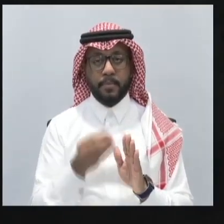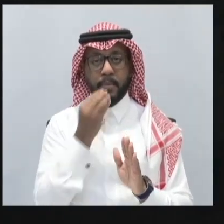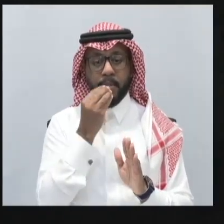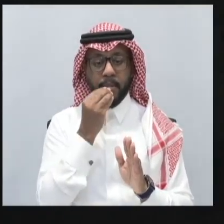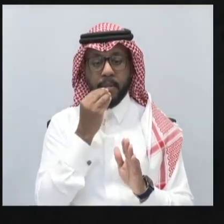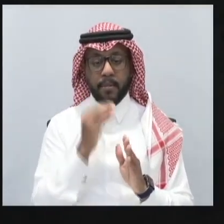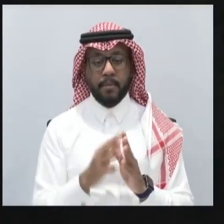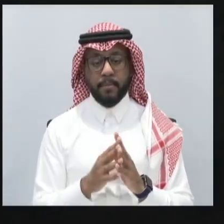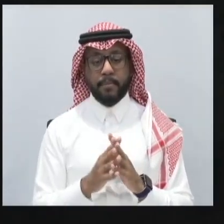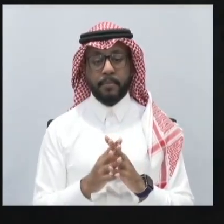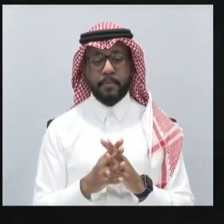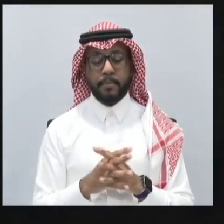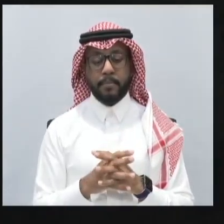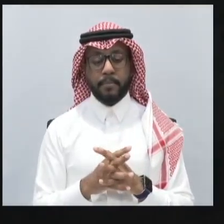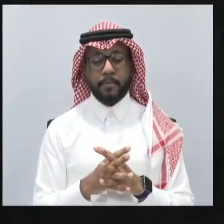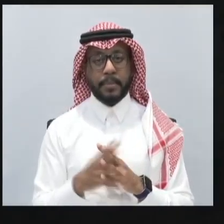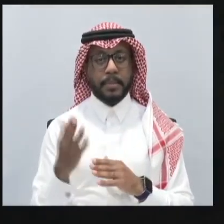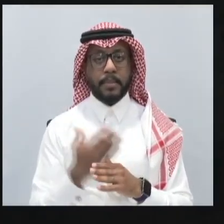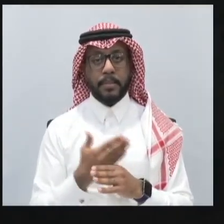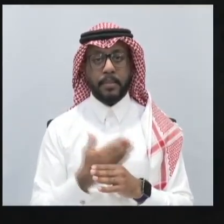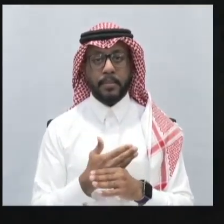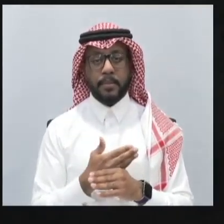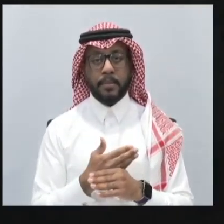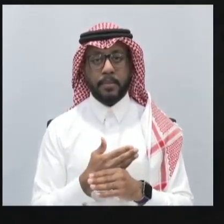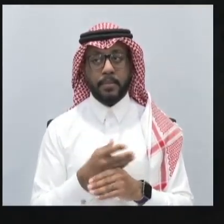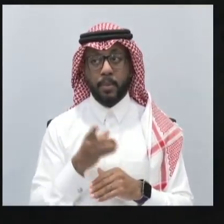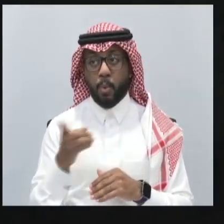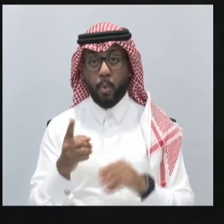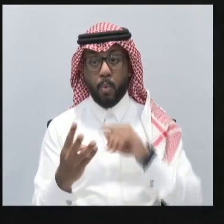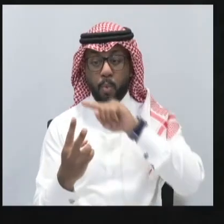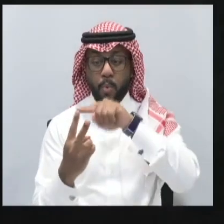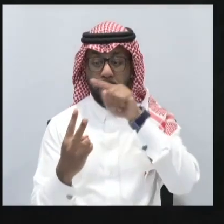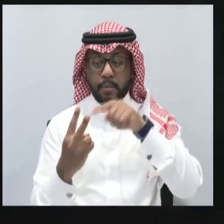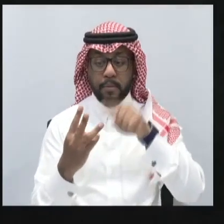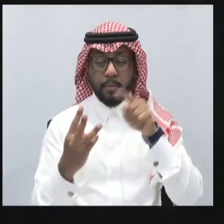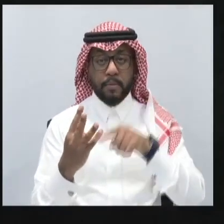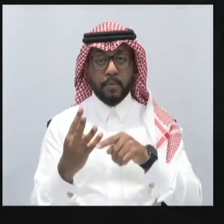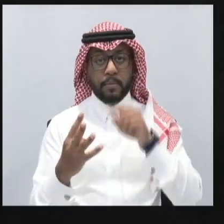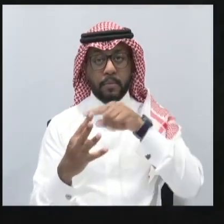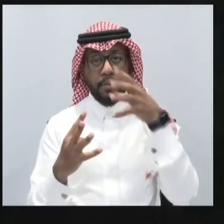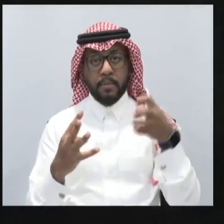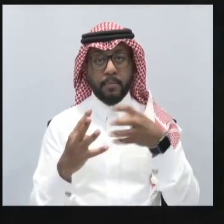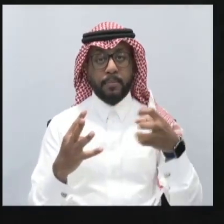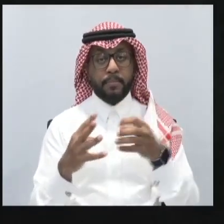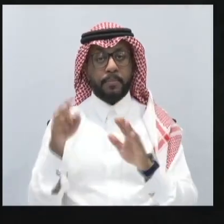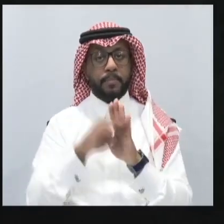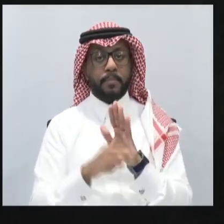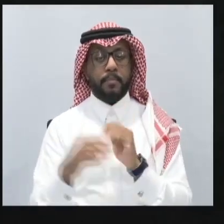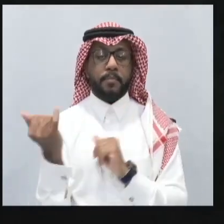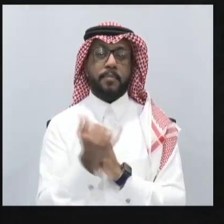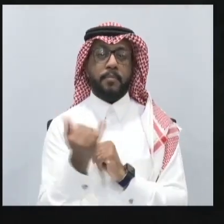غذائيه نسميها سلسله غذائيه ليش سميناها سلسله لان كل مخلوق يعتمد على